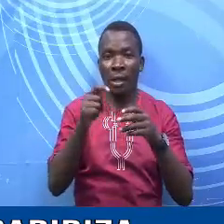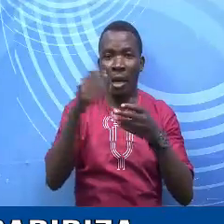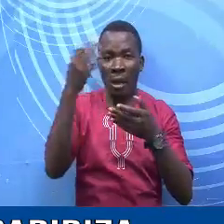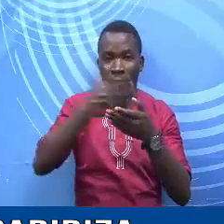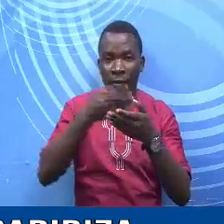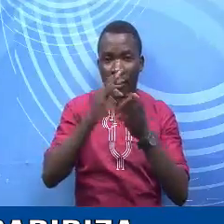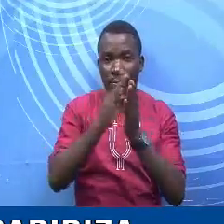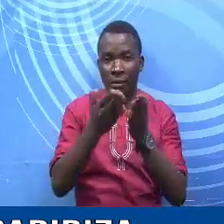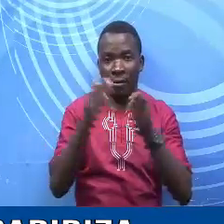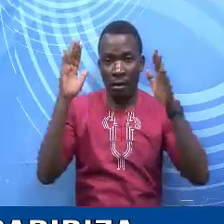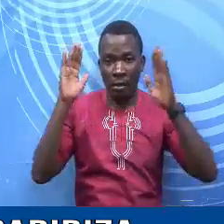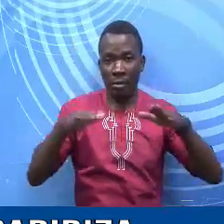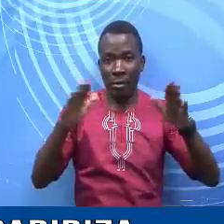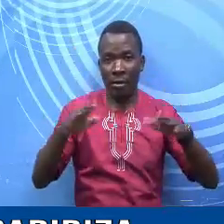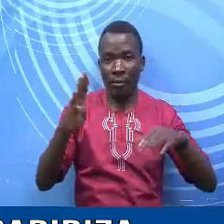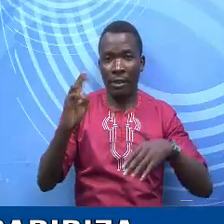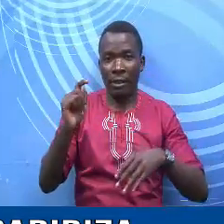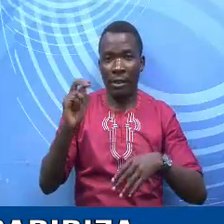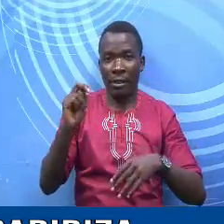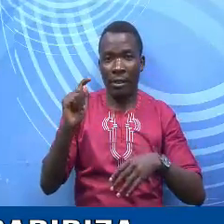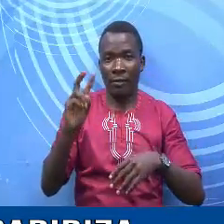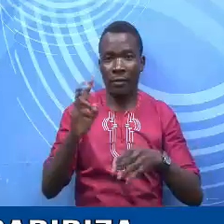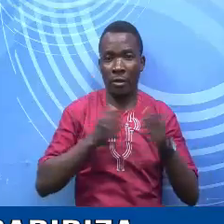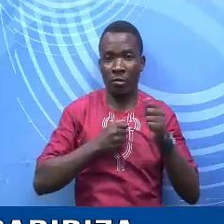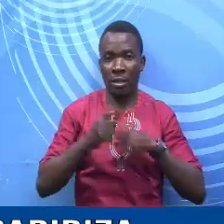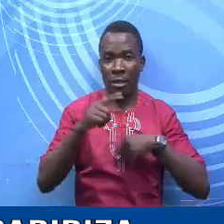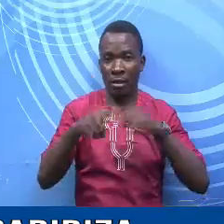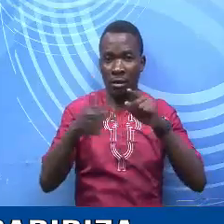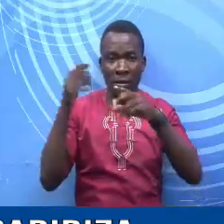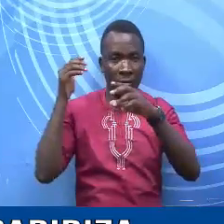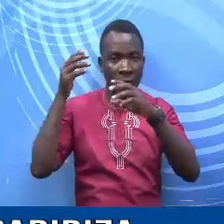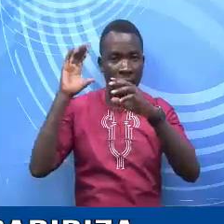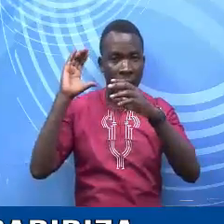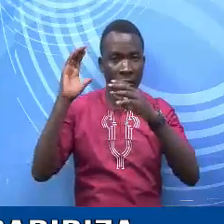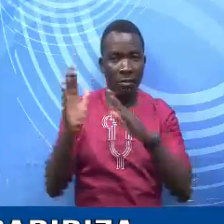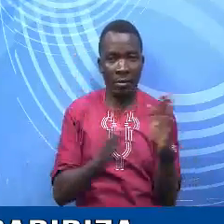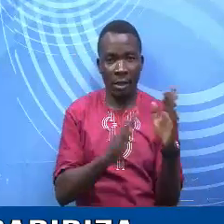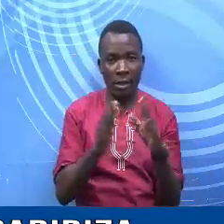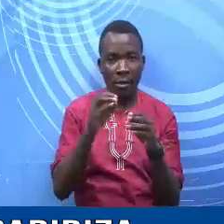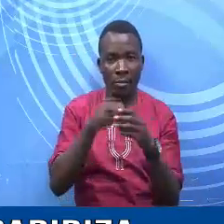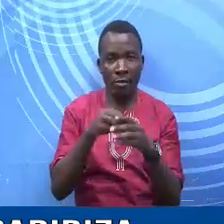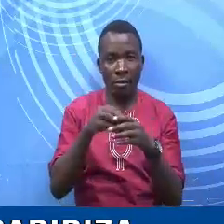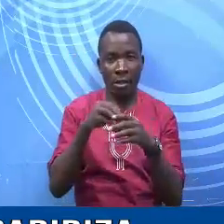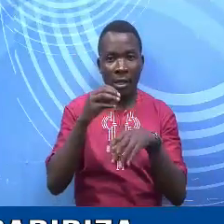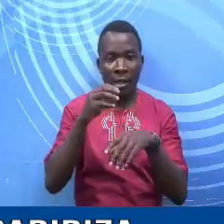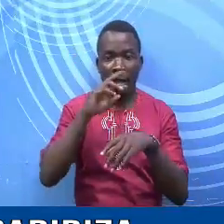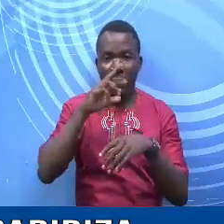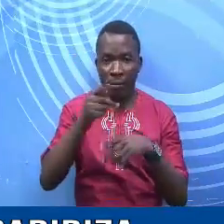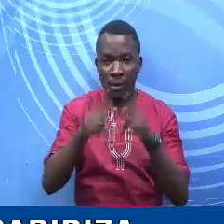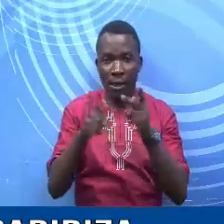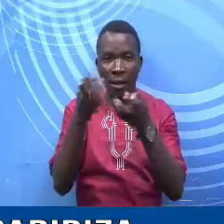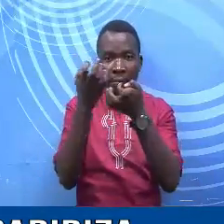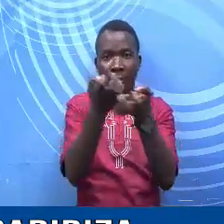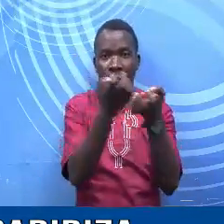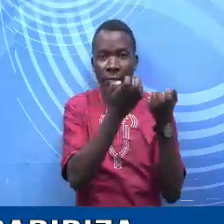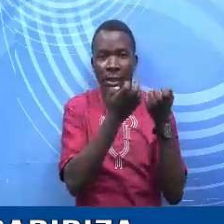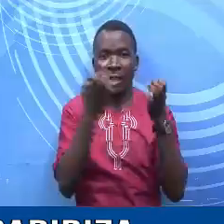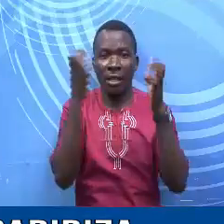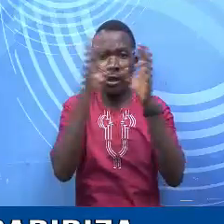BTN TV Rwanda. Reka dukomeze n'andi makuru twahabateguriye. Aho mu gihe gisubizo kubasabiriza mu mujyi wa Kigali gikomeje